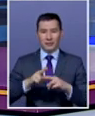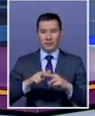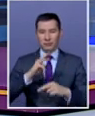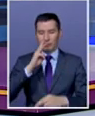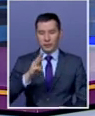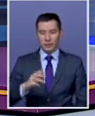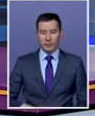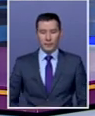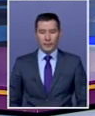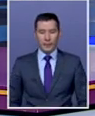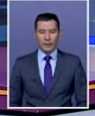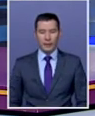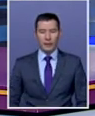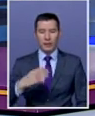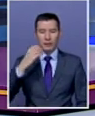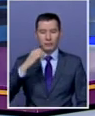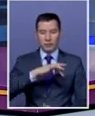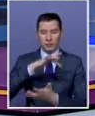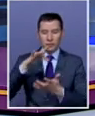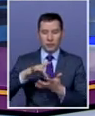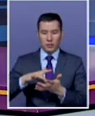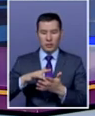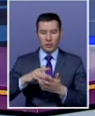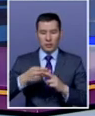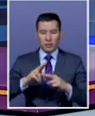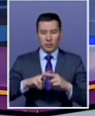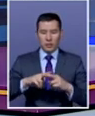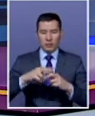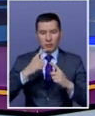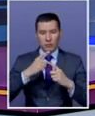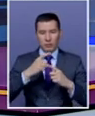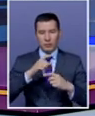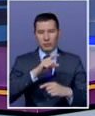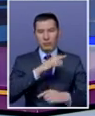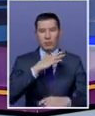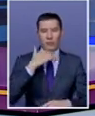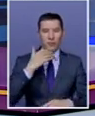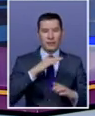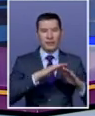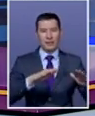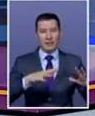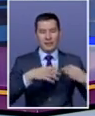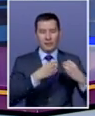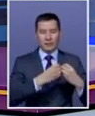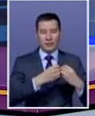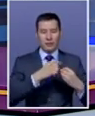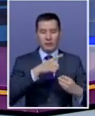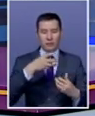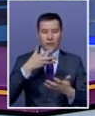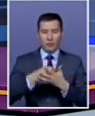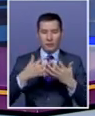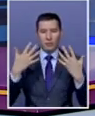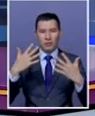Алматыда алғаш рет көппалалы аналар тіккен бұйымдар сатылатын дүкен ашылды. Әскер ана деп аталатын онда қос тігінші